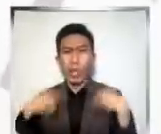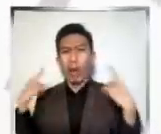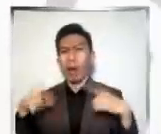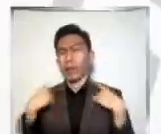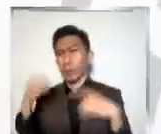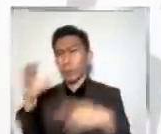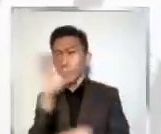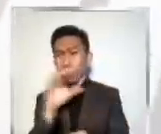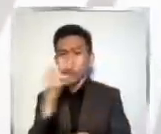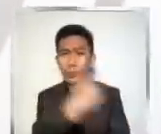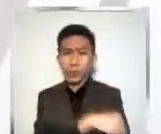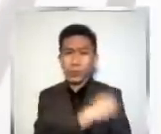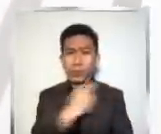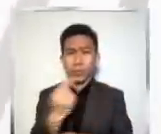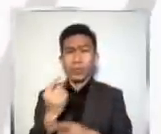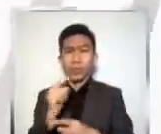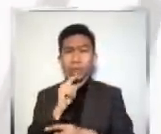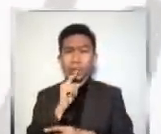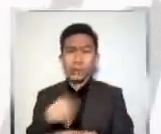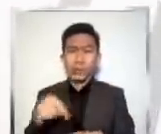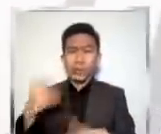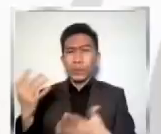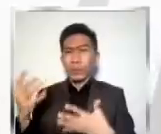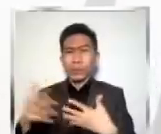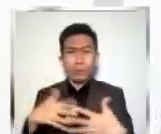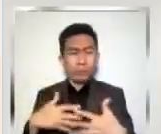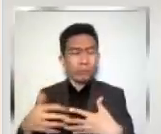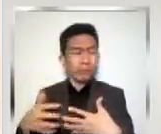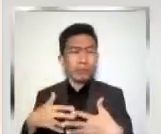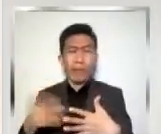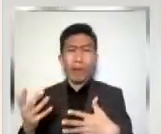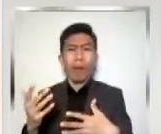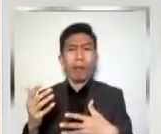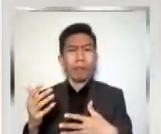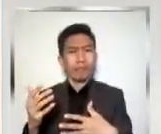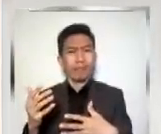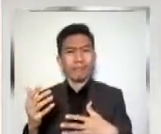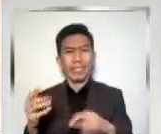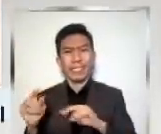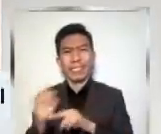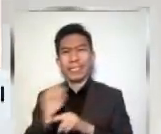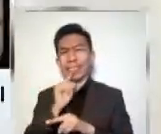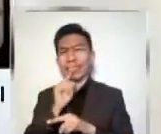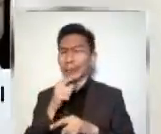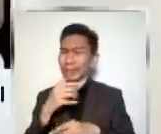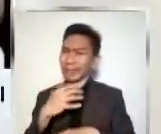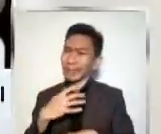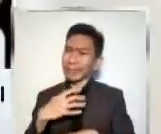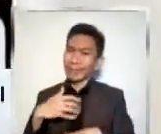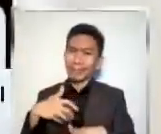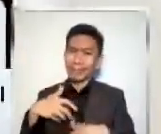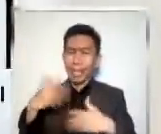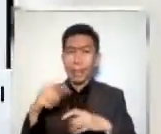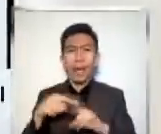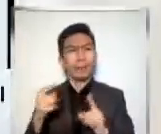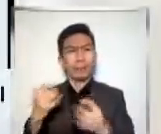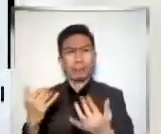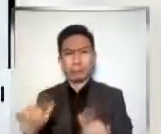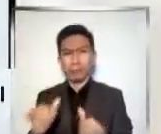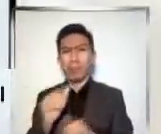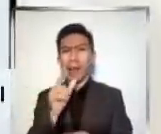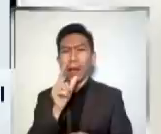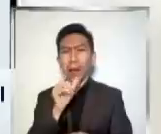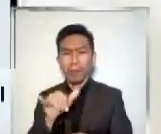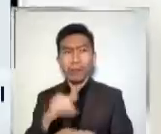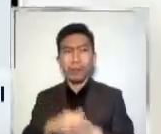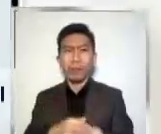sa sitwasyon, para kay Melchi, swerte pa rin sila. Hindi nag-iisa ang pamilyang Garcia na nakaranas ng pagtanggi ng mga ospital